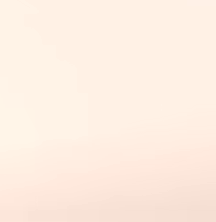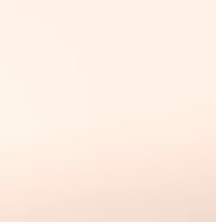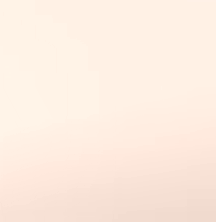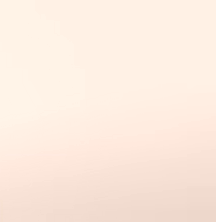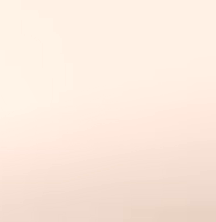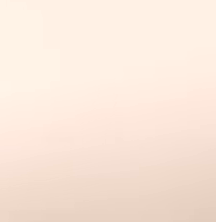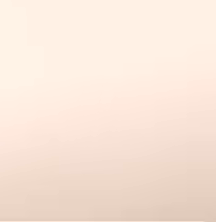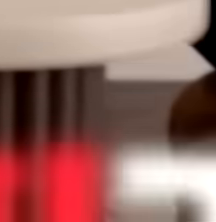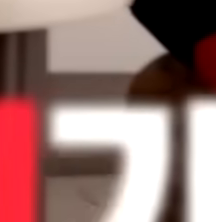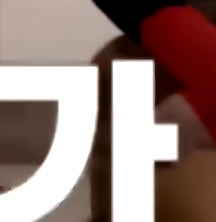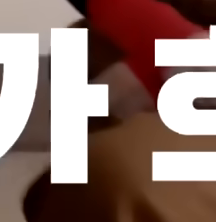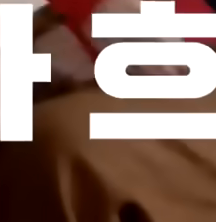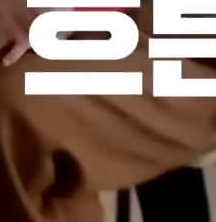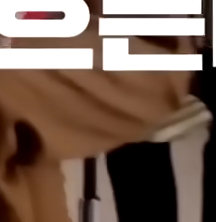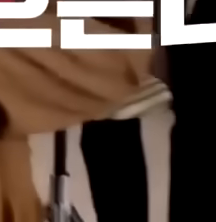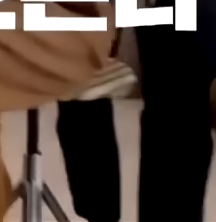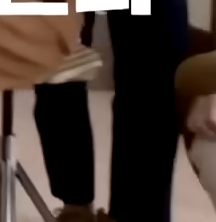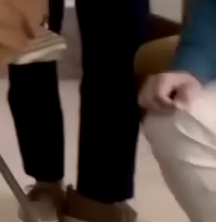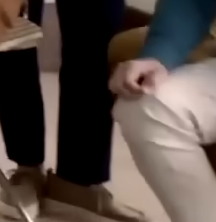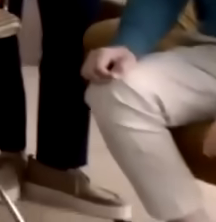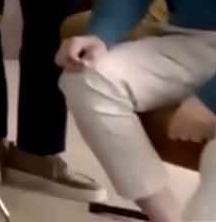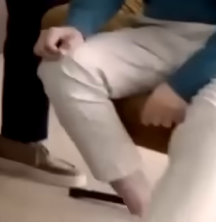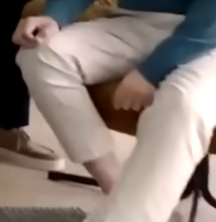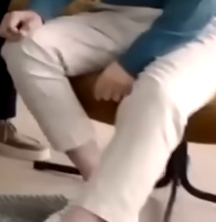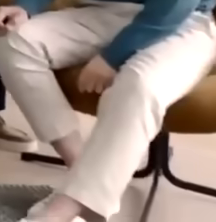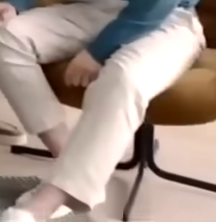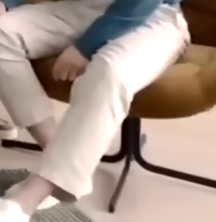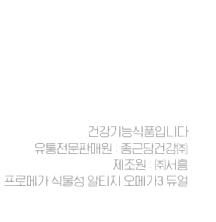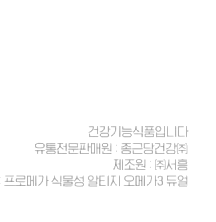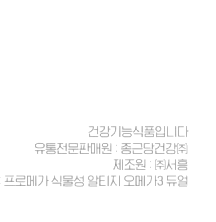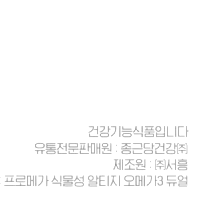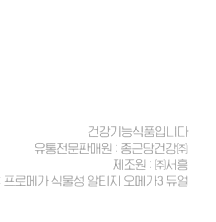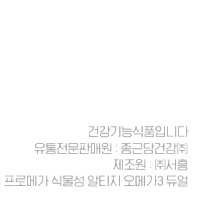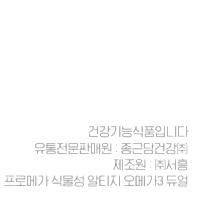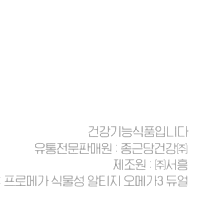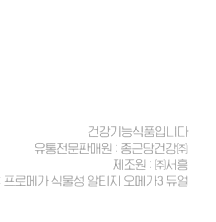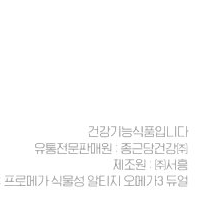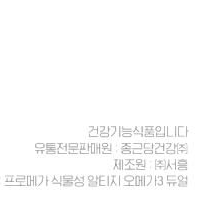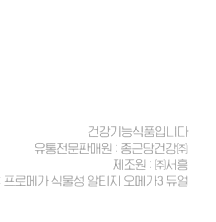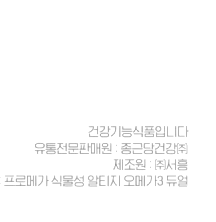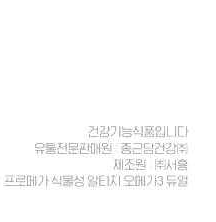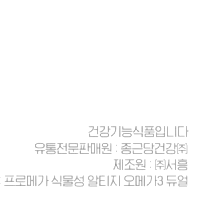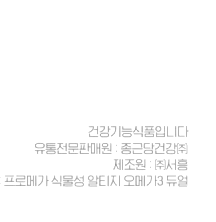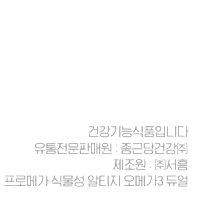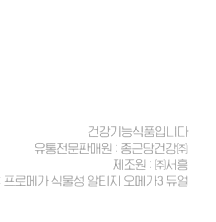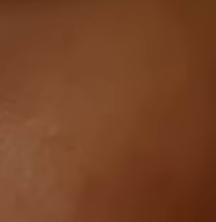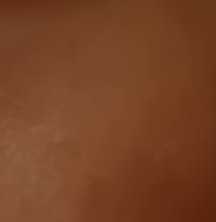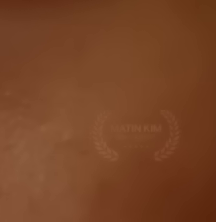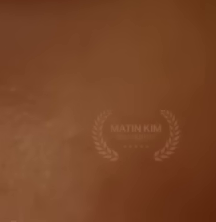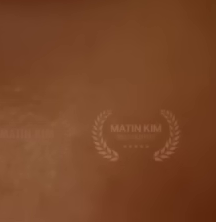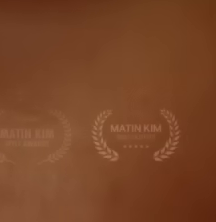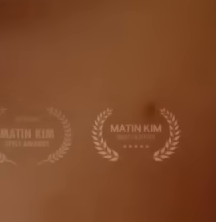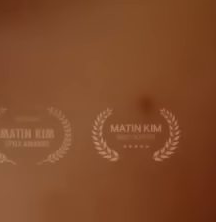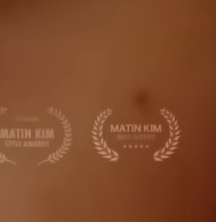되니까 우린 모두 프로의 피가 흐른다 1등 오메가 3 혈행 건강